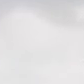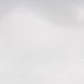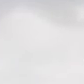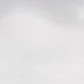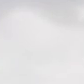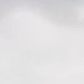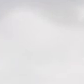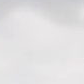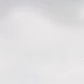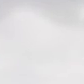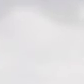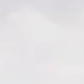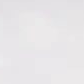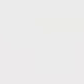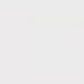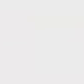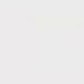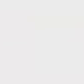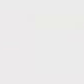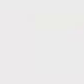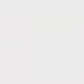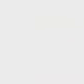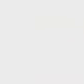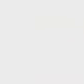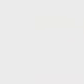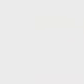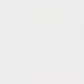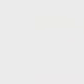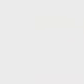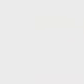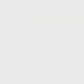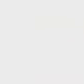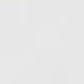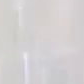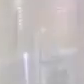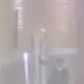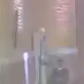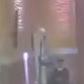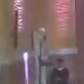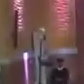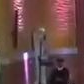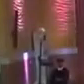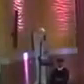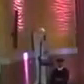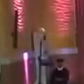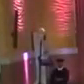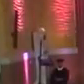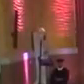sepak bola.